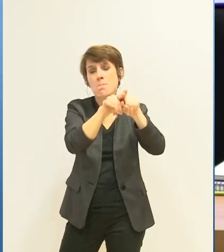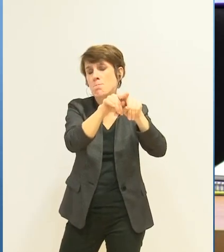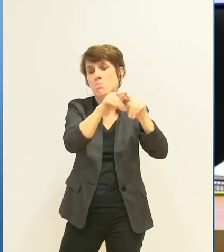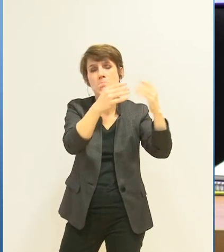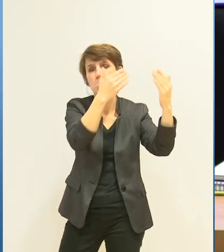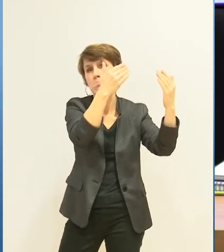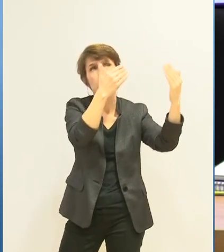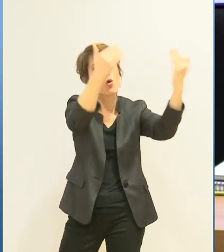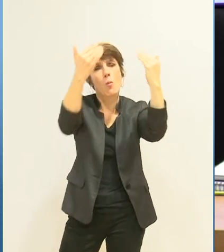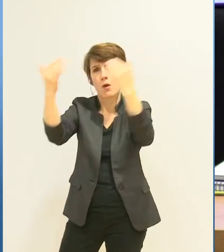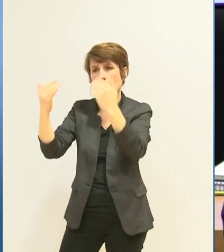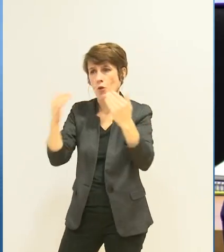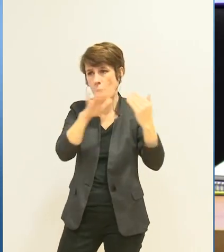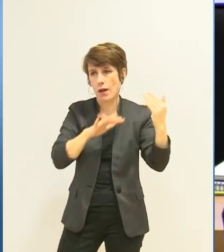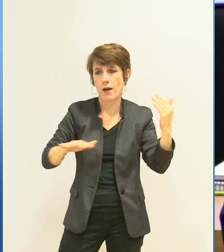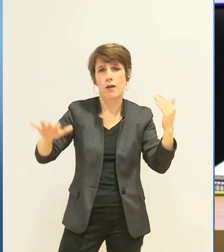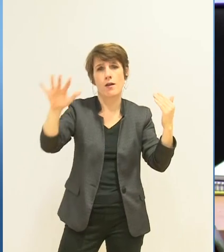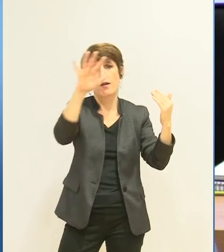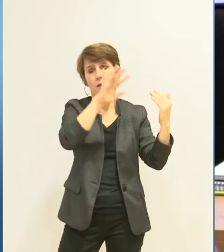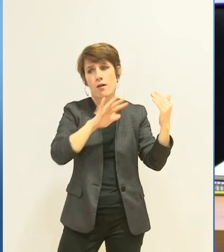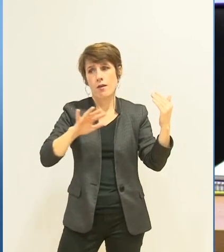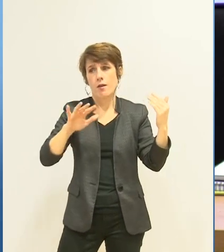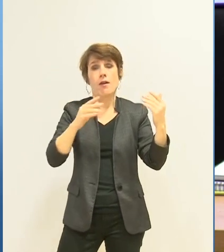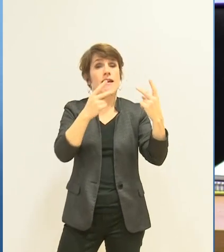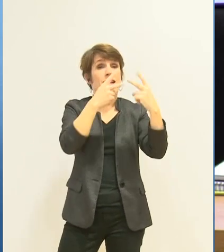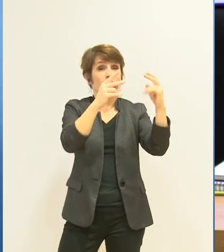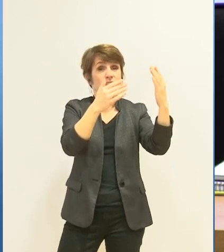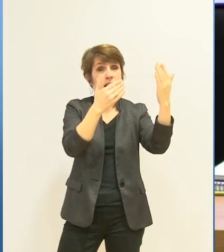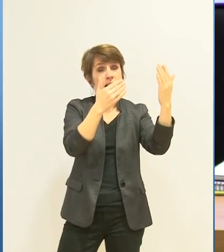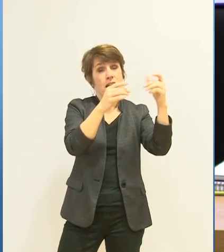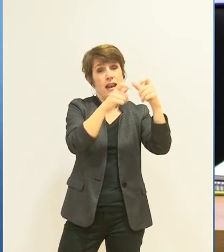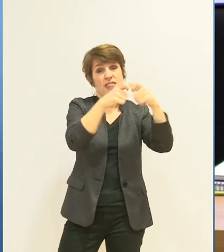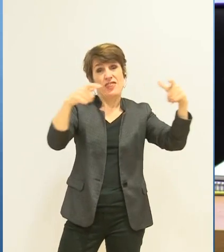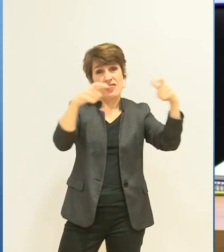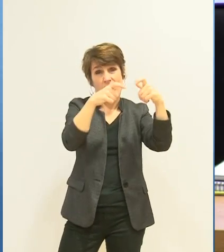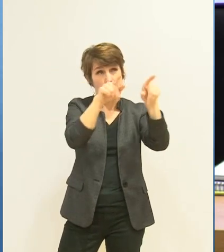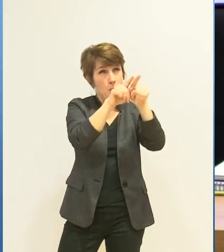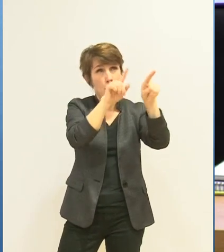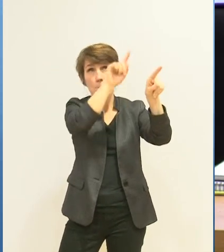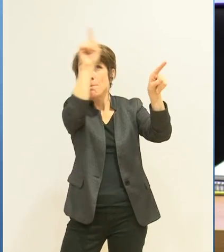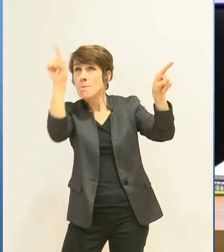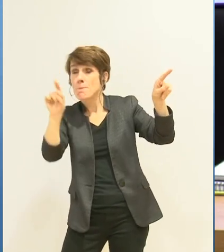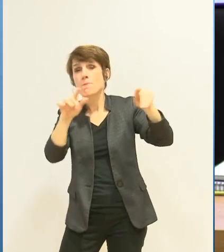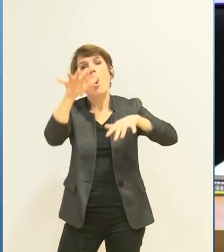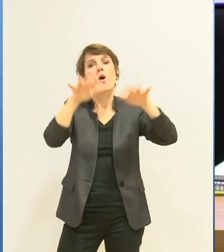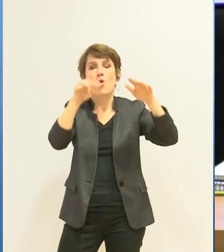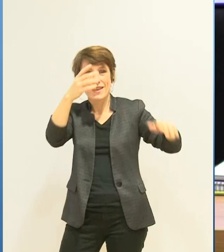que fait la direction générale des collectivités locales et villes de notre strate elles investissent en moyenne